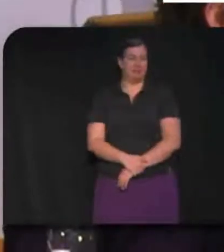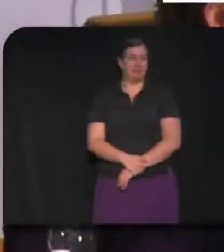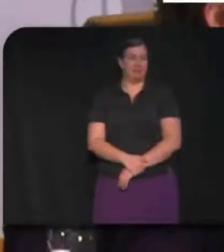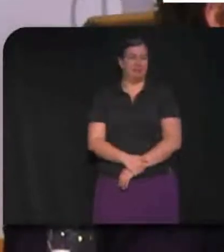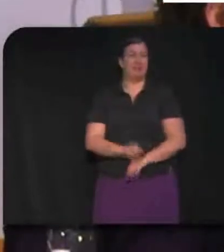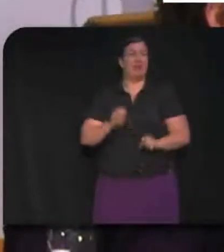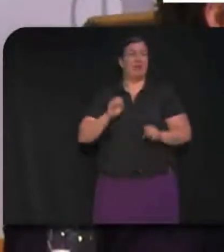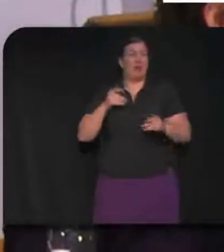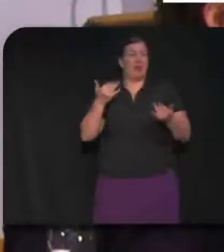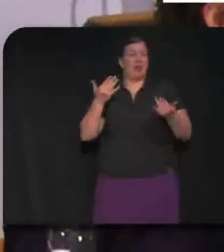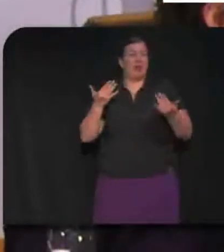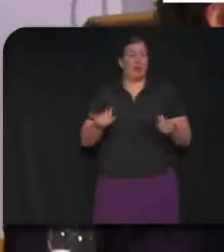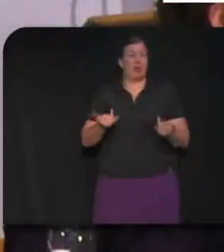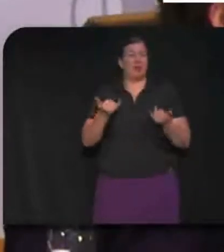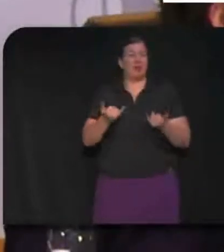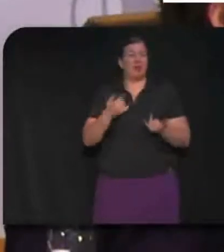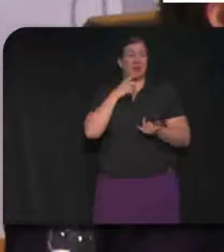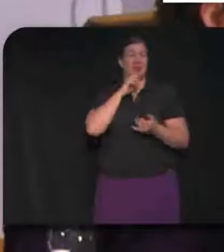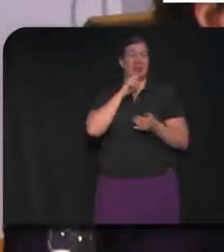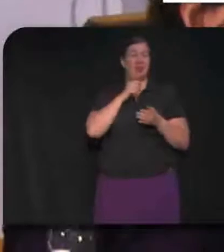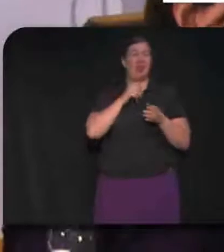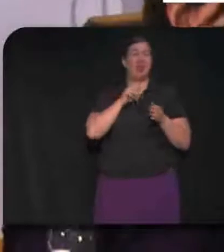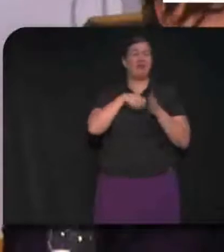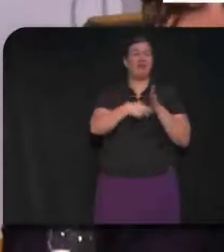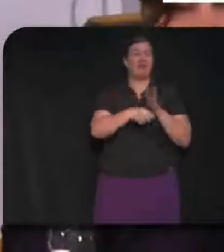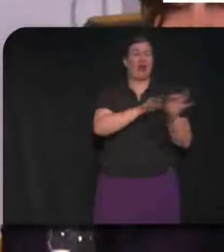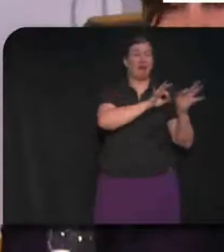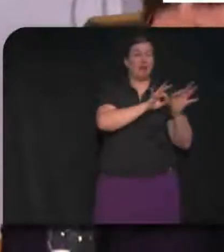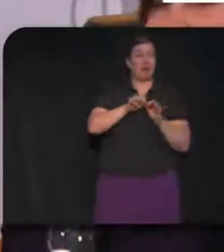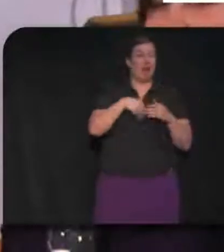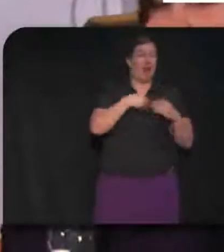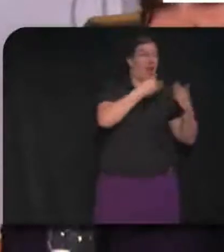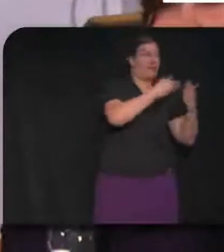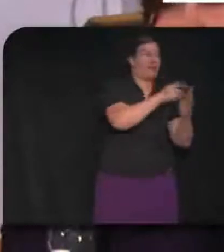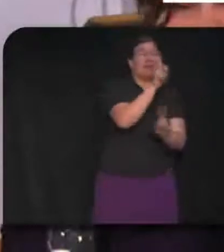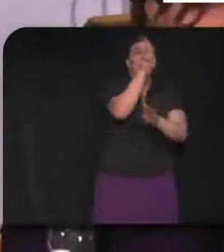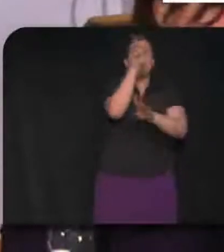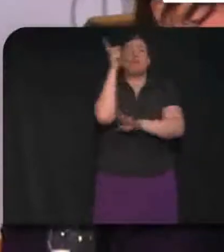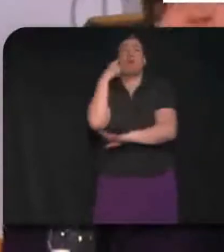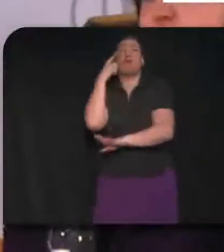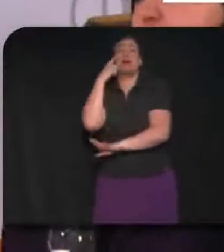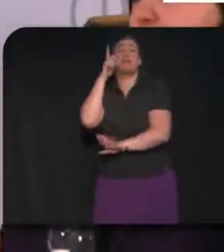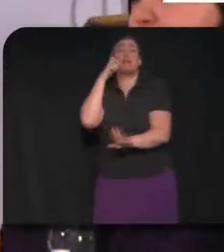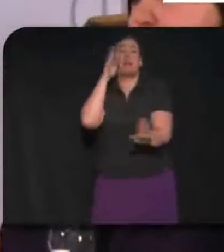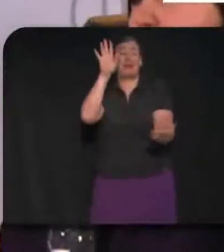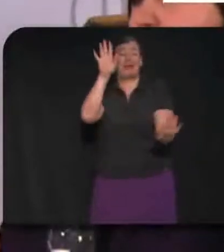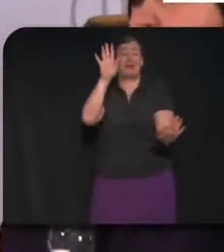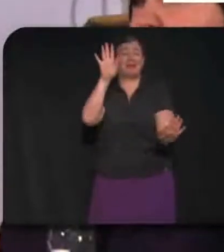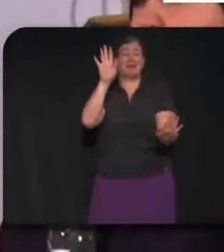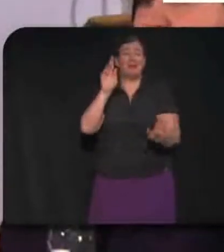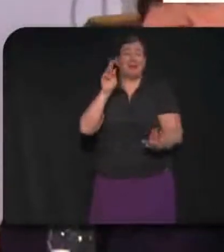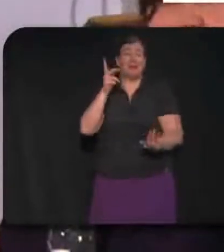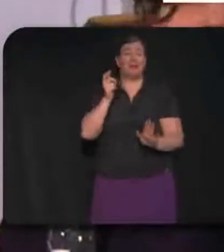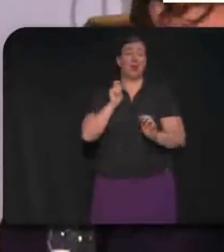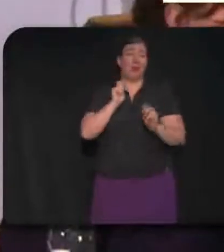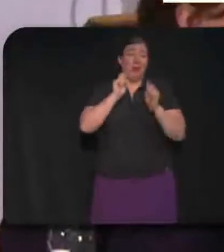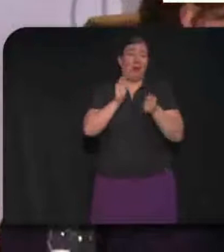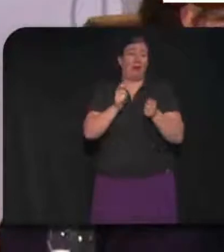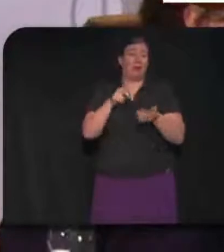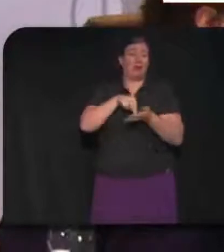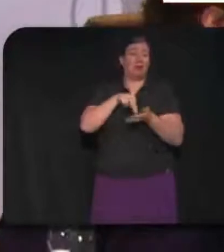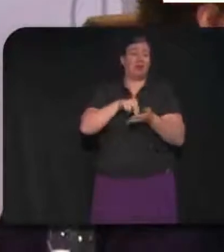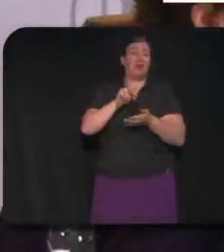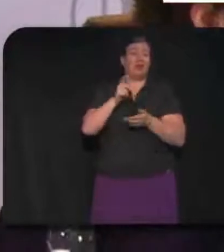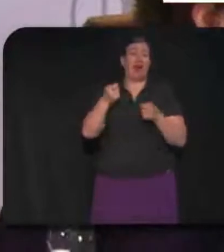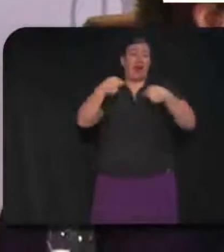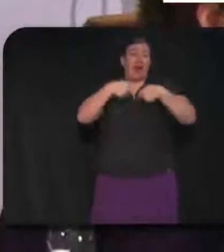so damit gebe ich an den Wahlleiter ab nein momentchen momentchen die Antragsteller haben ja noch ihr abschlusswort dann kommt